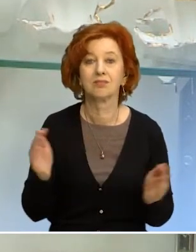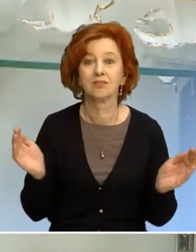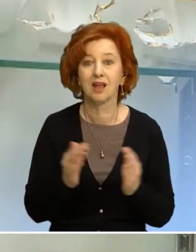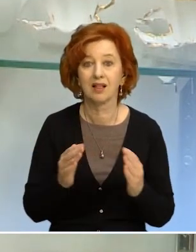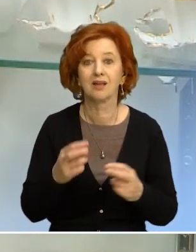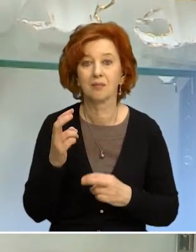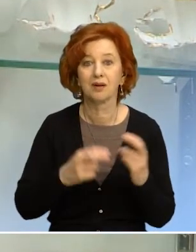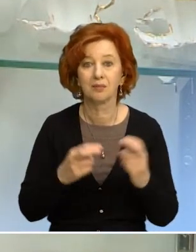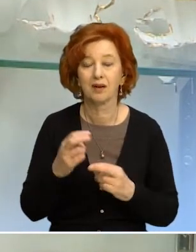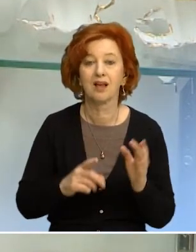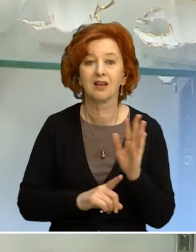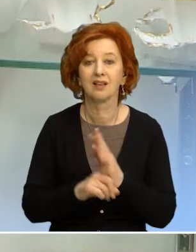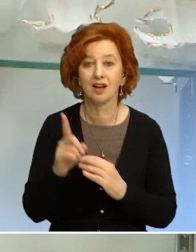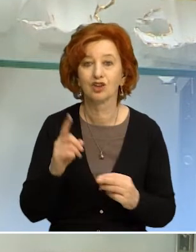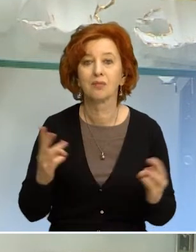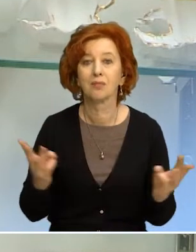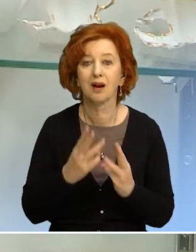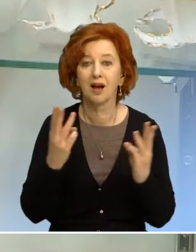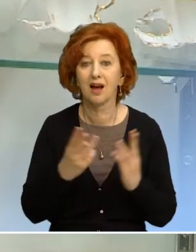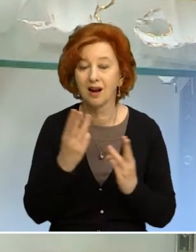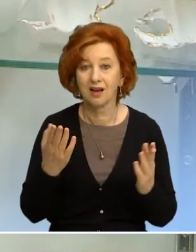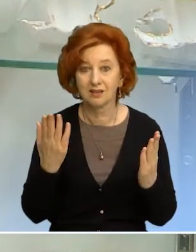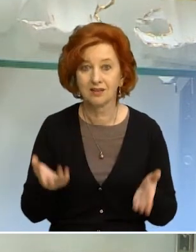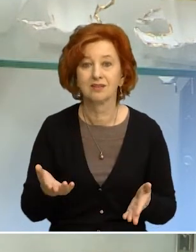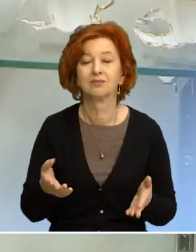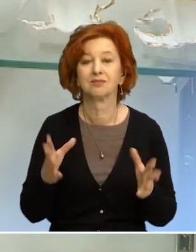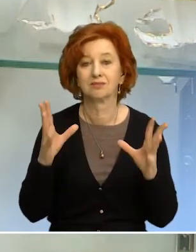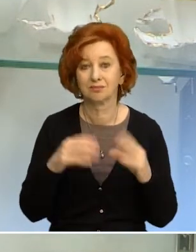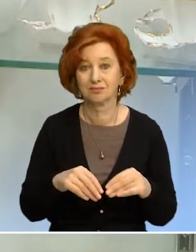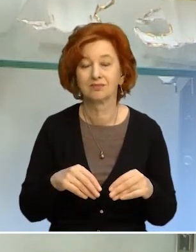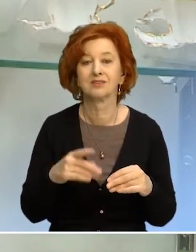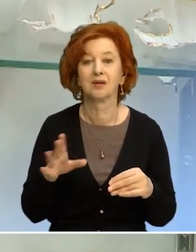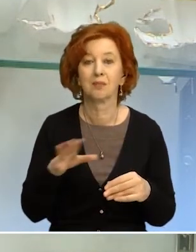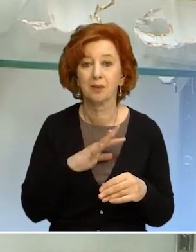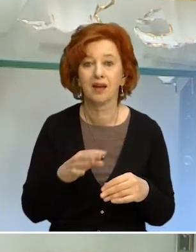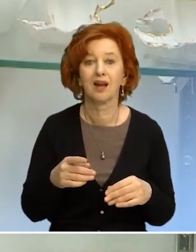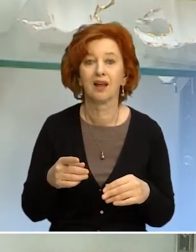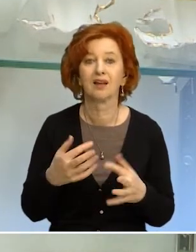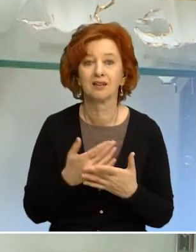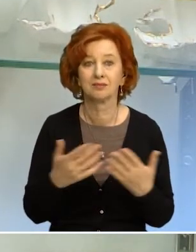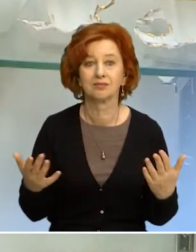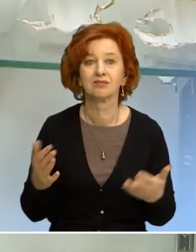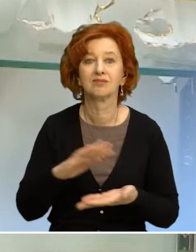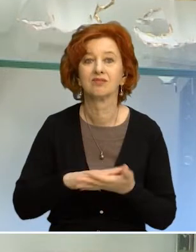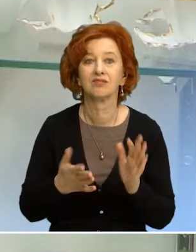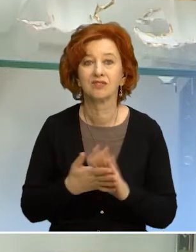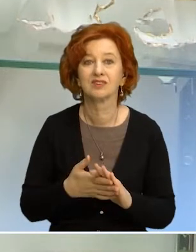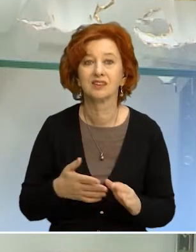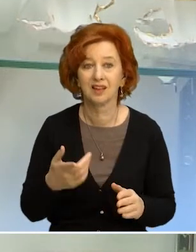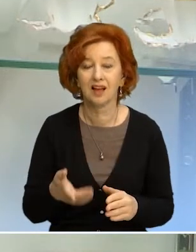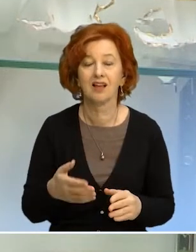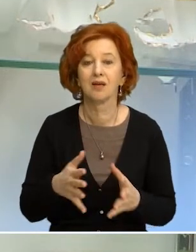предприятиям, предприятия начинали прогорать, были попытки вернуть их в прежнее состояние,